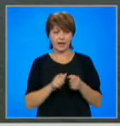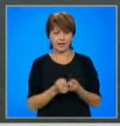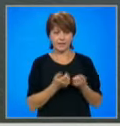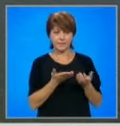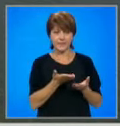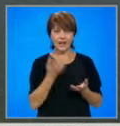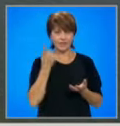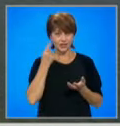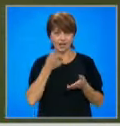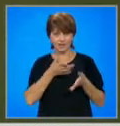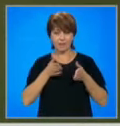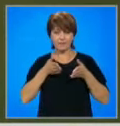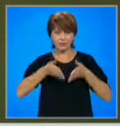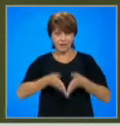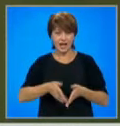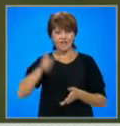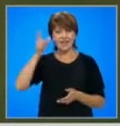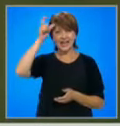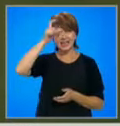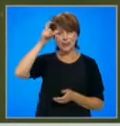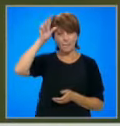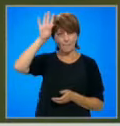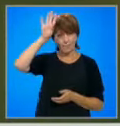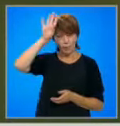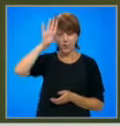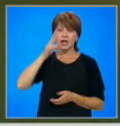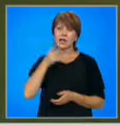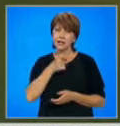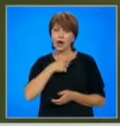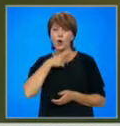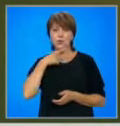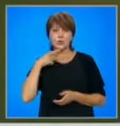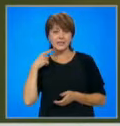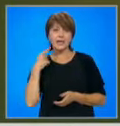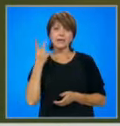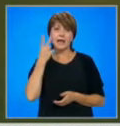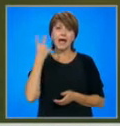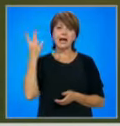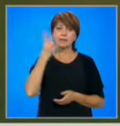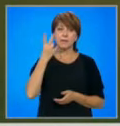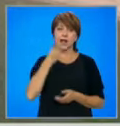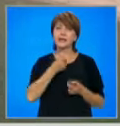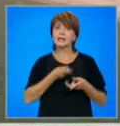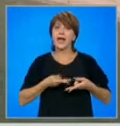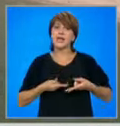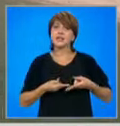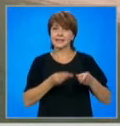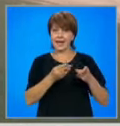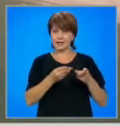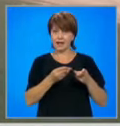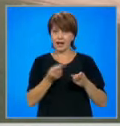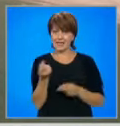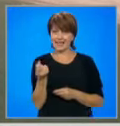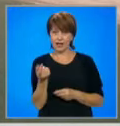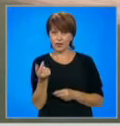за които вчера в Истанбул, Русия, Украйна, ООН и Турция се споразумяха да бъдат точките, от които да се изнася украинско зърно.